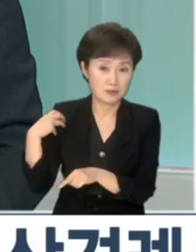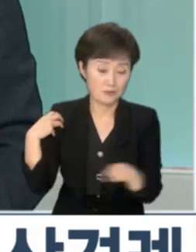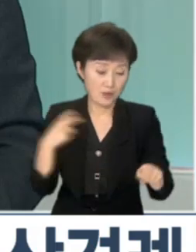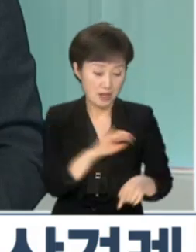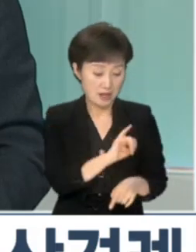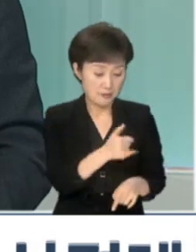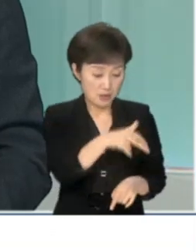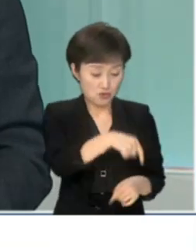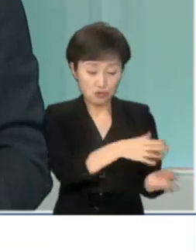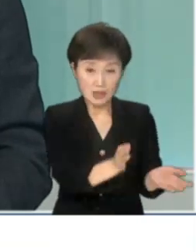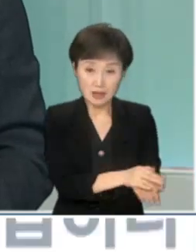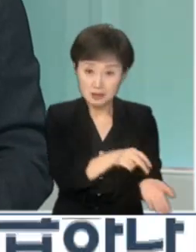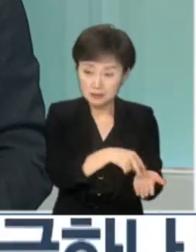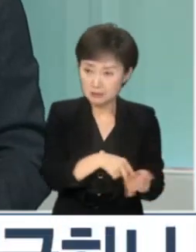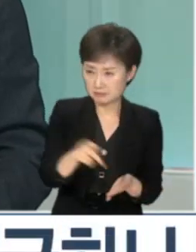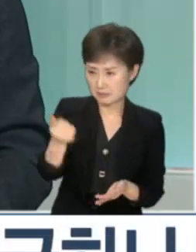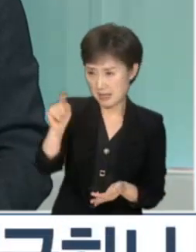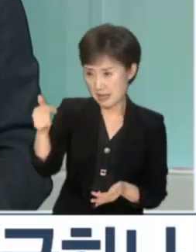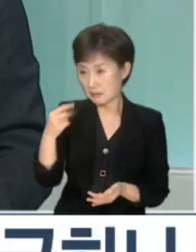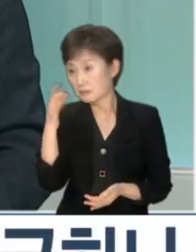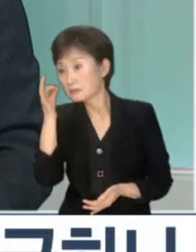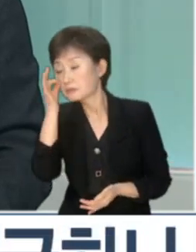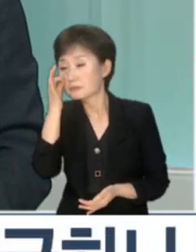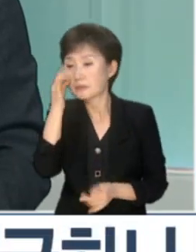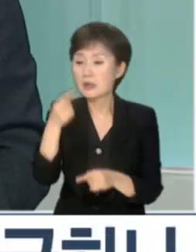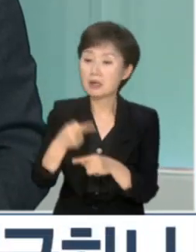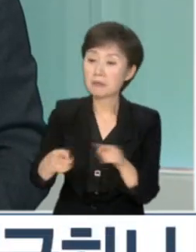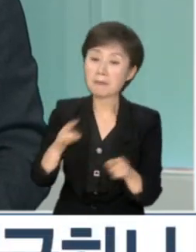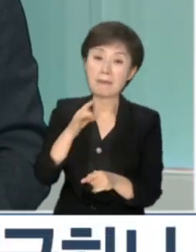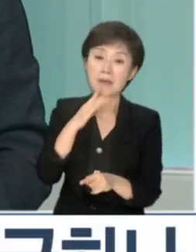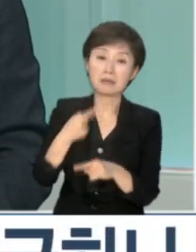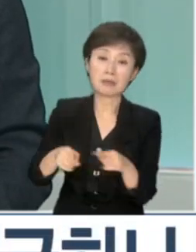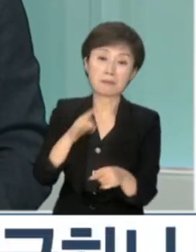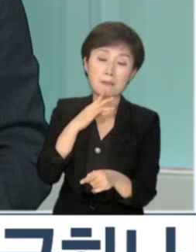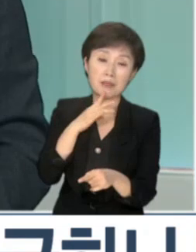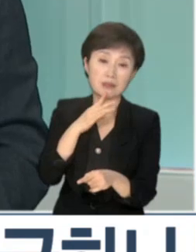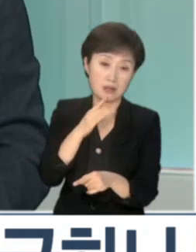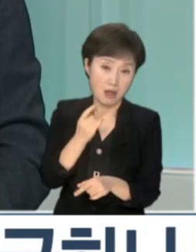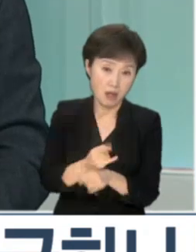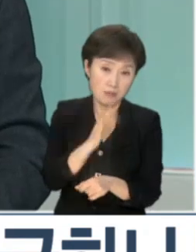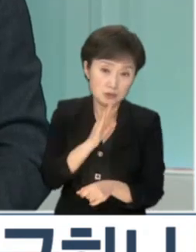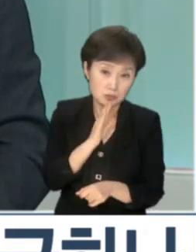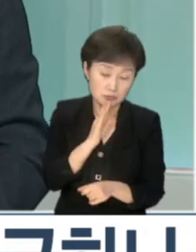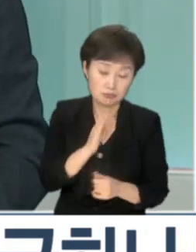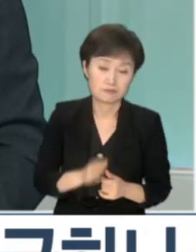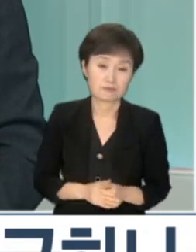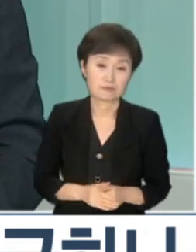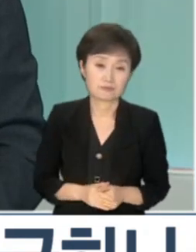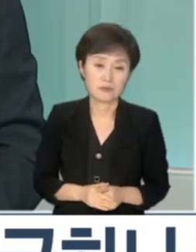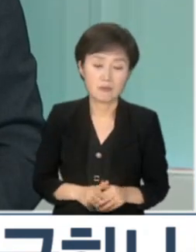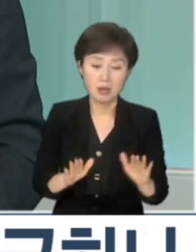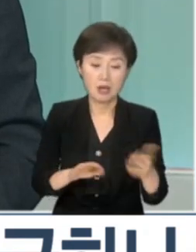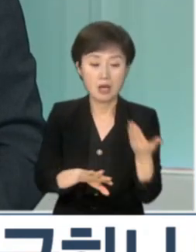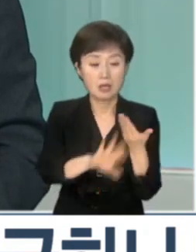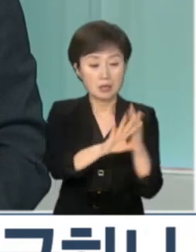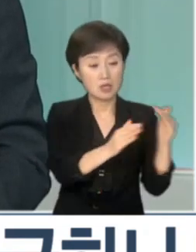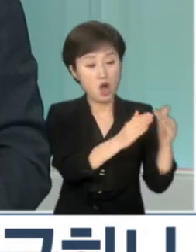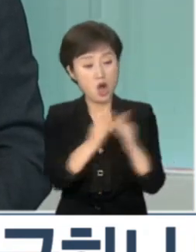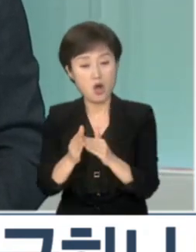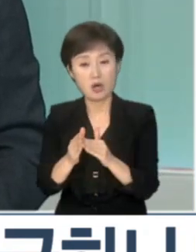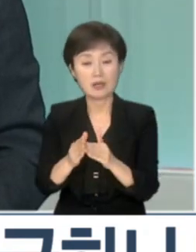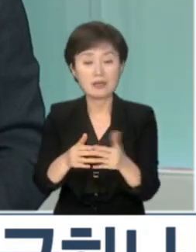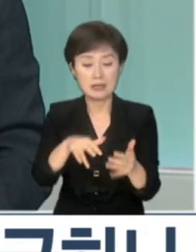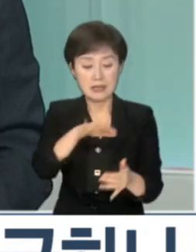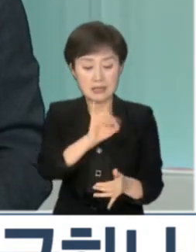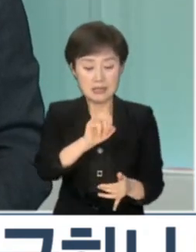민주당은 한동훈 장관의 행보 중에서 비판할 지점에 대해서만 지적하는 거예요. 그러니까 뭐 사실 이 이민청 설립과 관련해서 당의